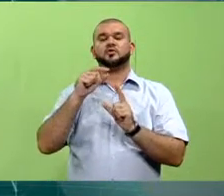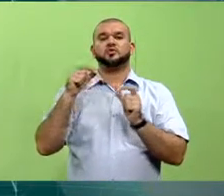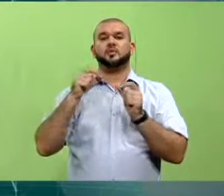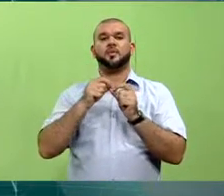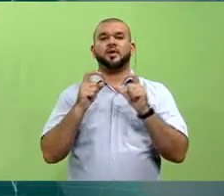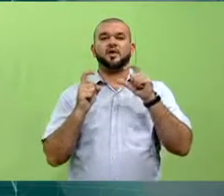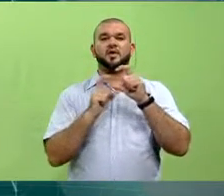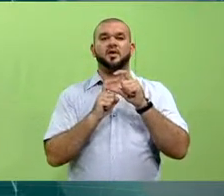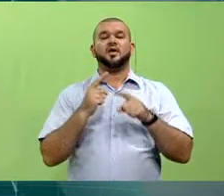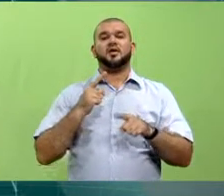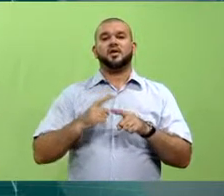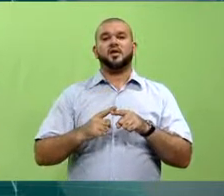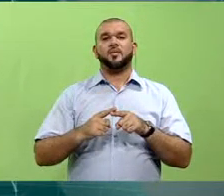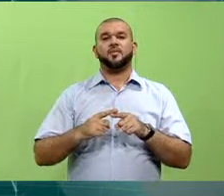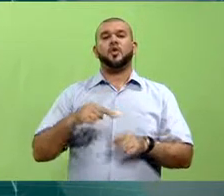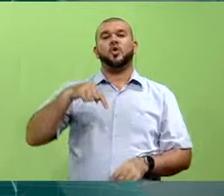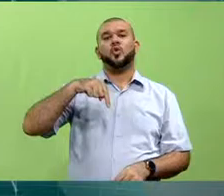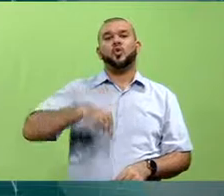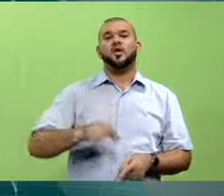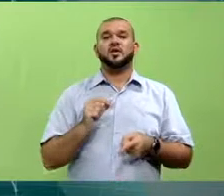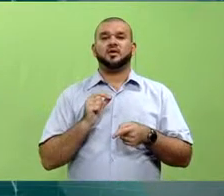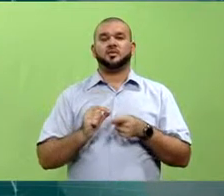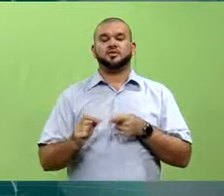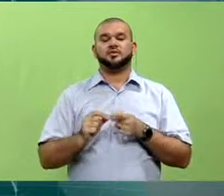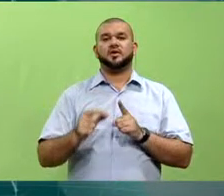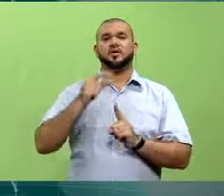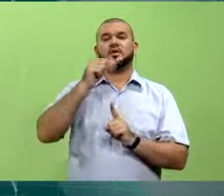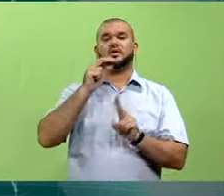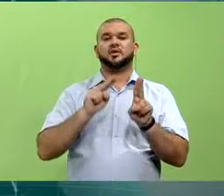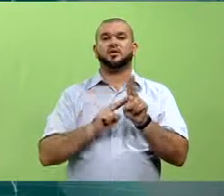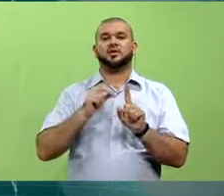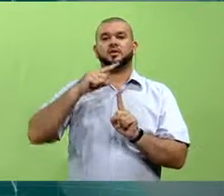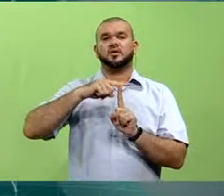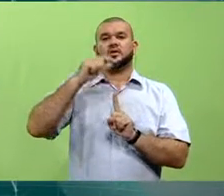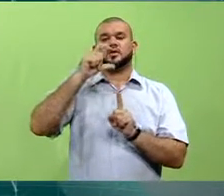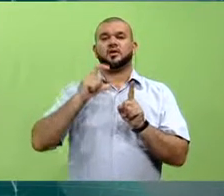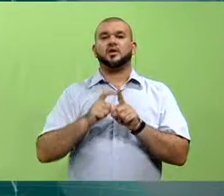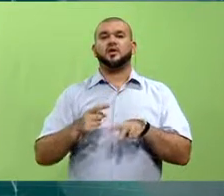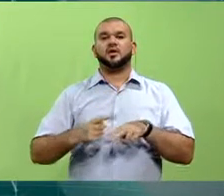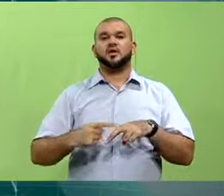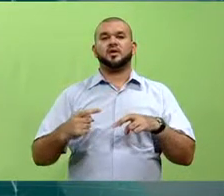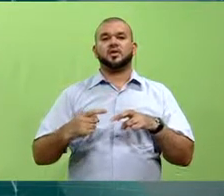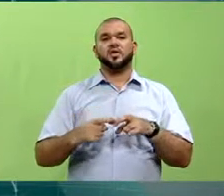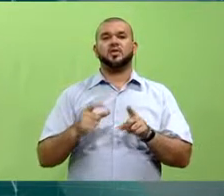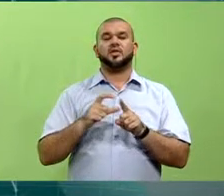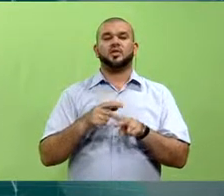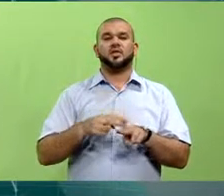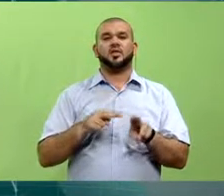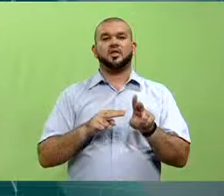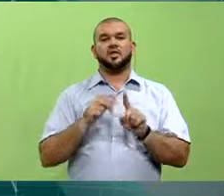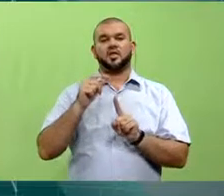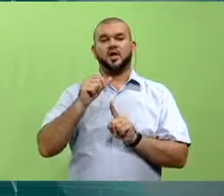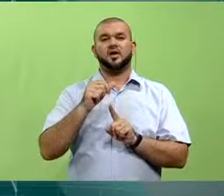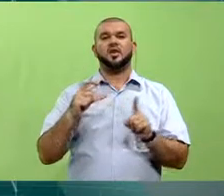Cumhuriyetçi Türk Partisi Birleşik Güçler ile Güney Kıbrıs'ta iktidardaki Demokratik